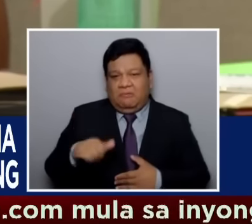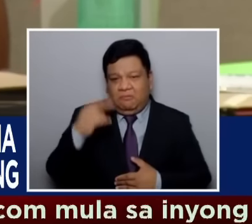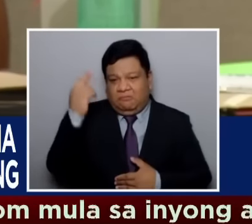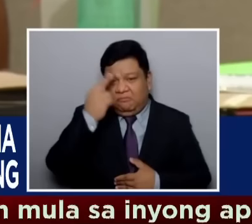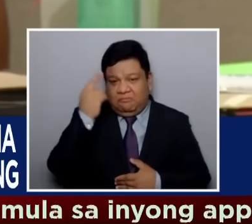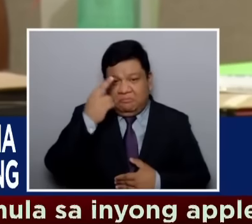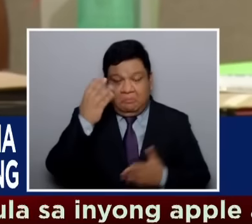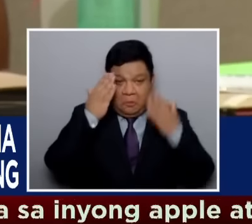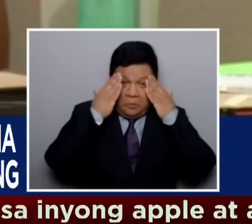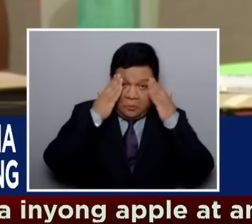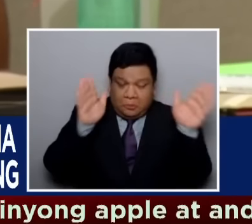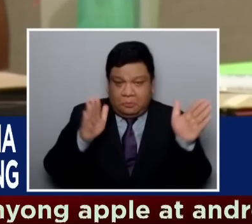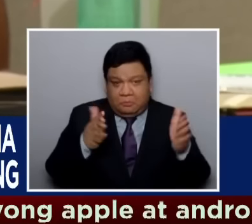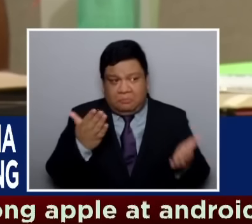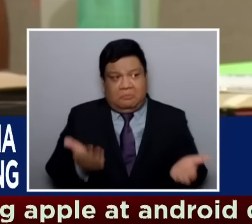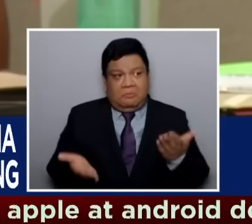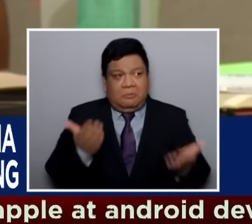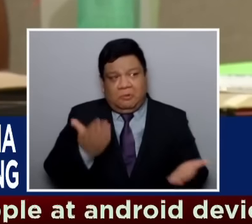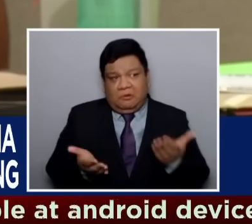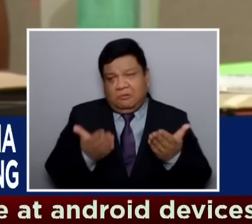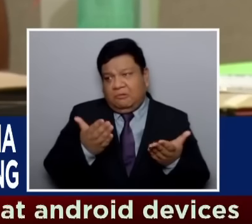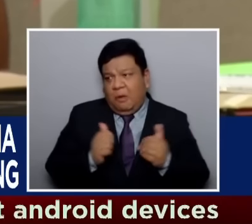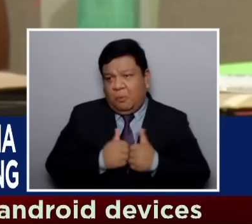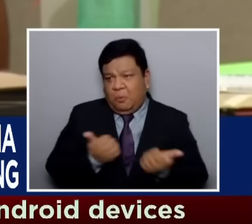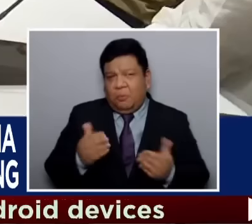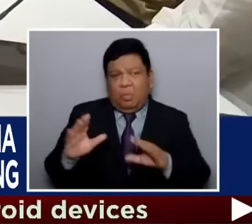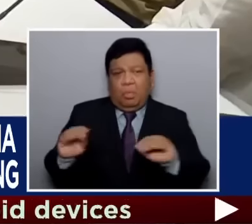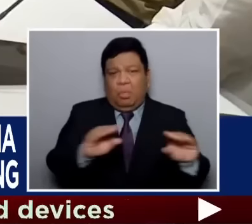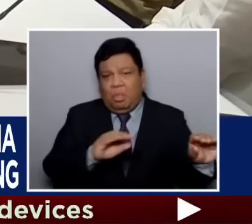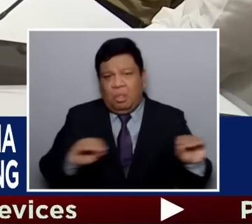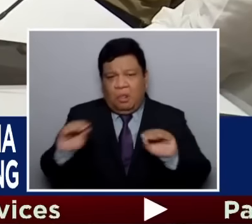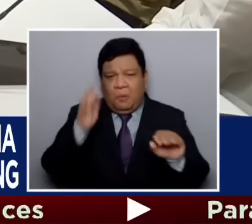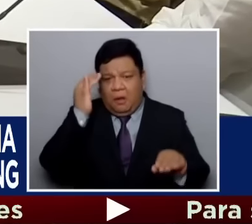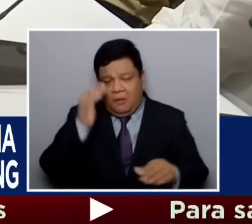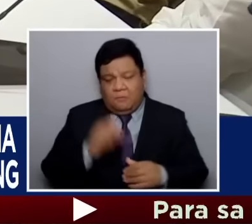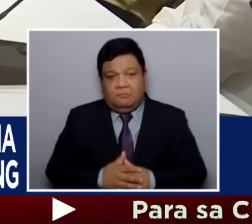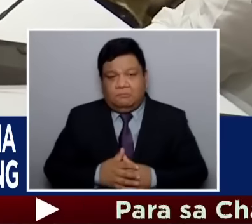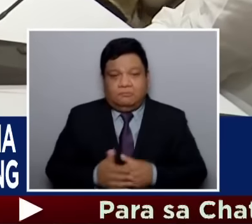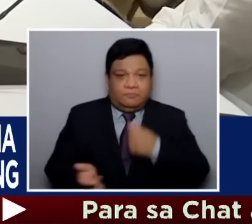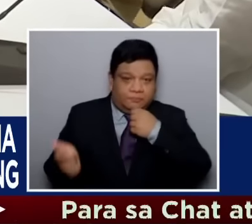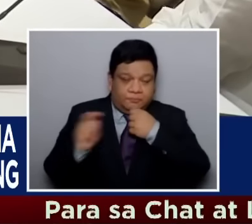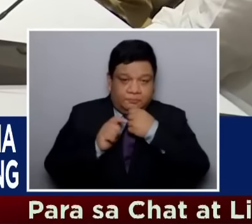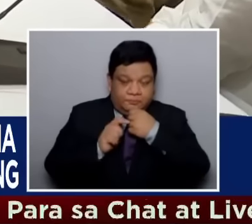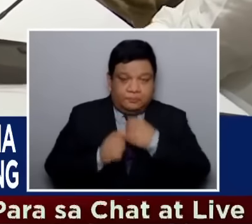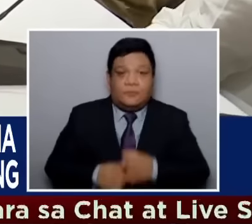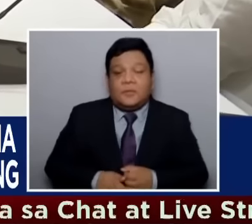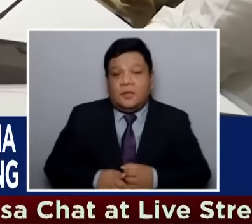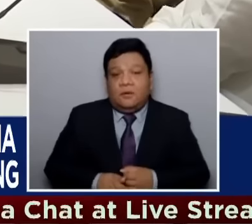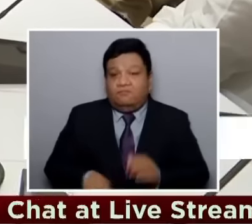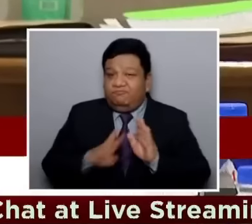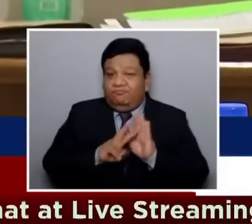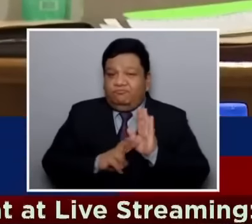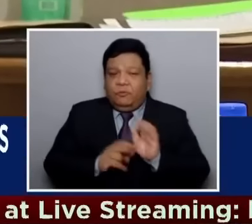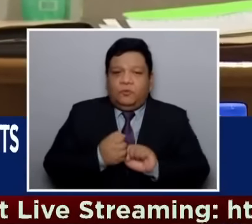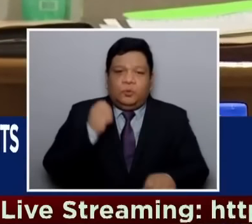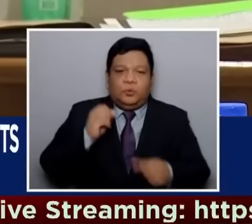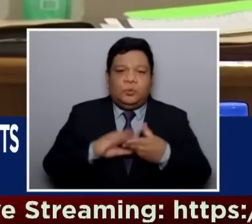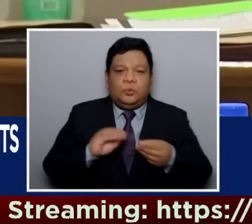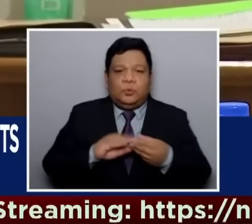I don't know how the rumor started. Tumanggi naman patula ni Rodriguez ang alegasyon sa report